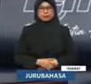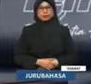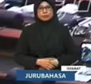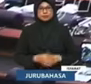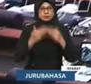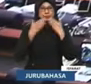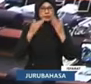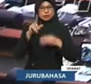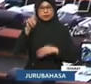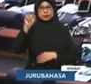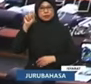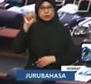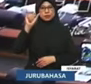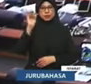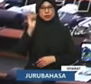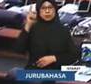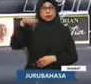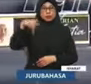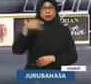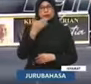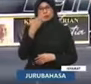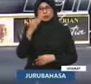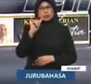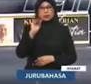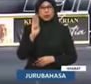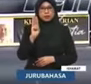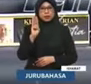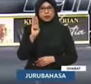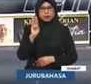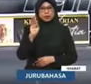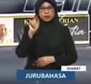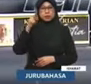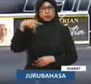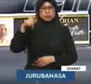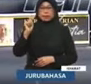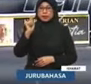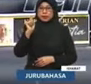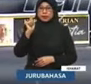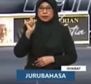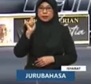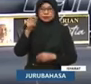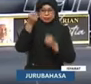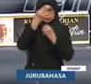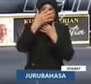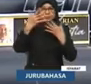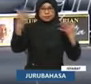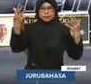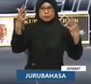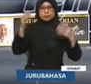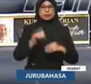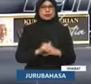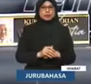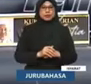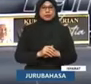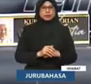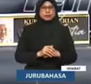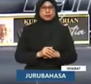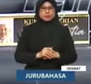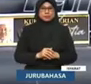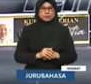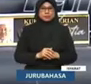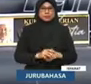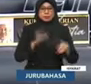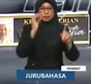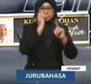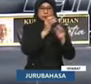makasih tante yang dipertua Terima kasih yang Mohammad tumpat untuk meleman ahli yang berhormat